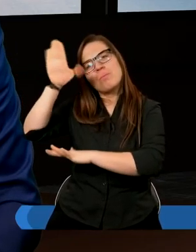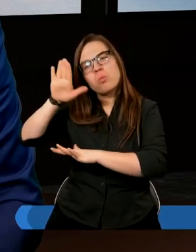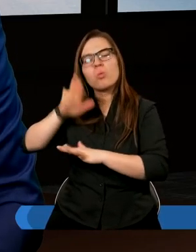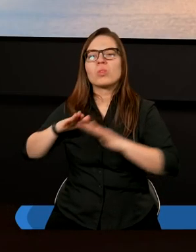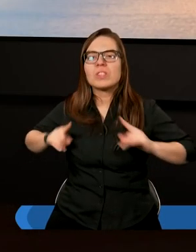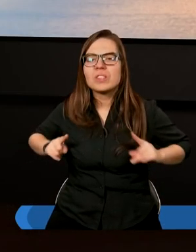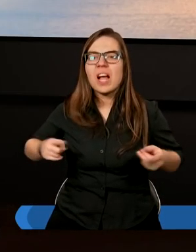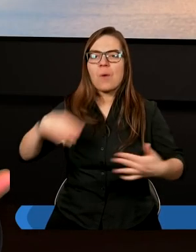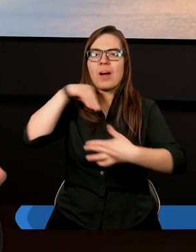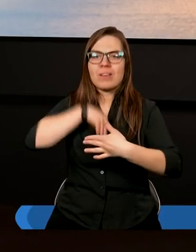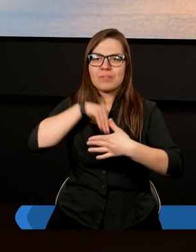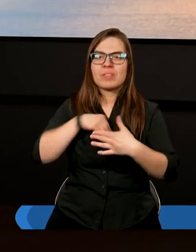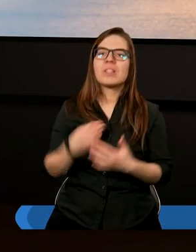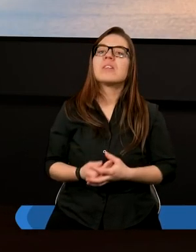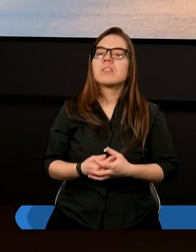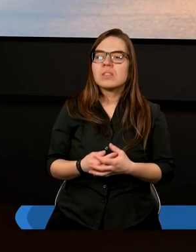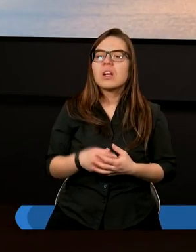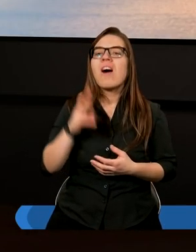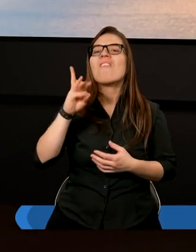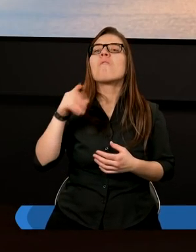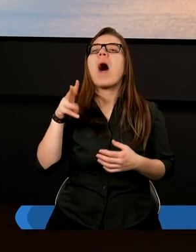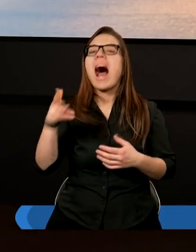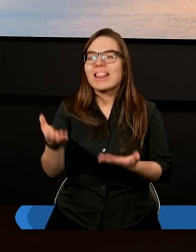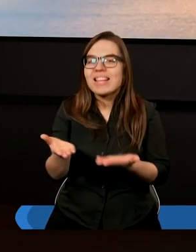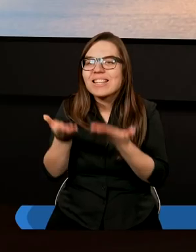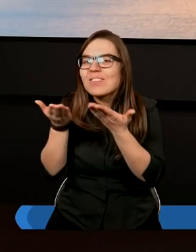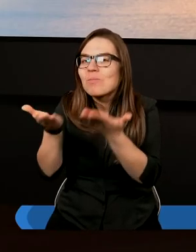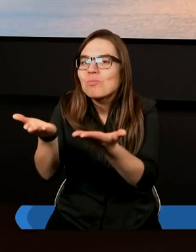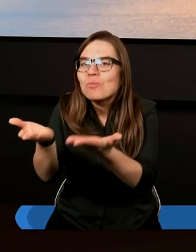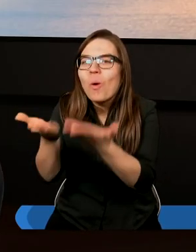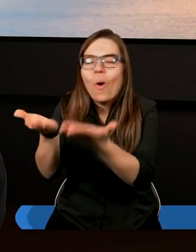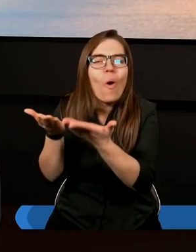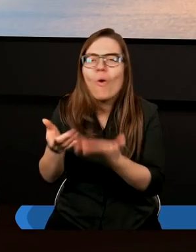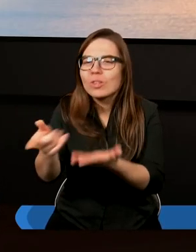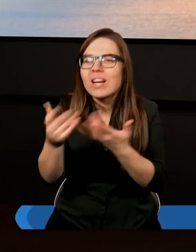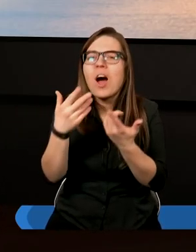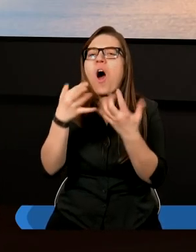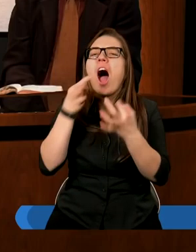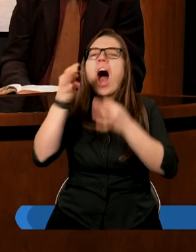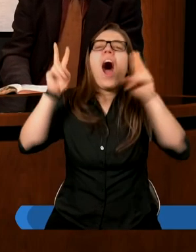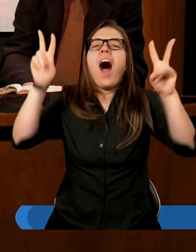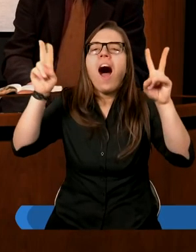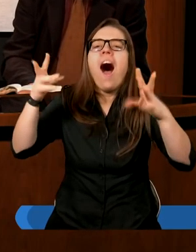rzeczywistość. Proszę Władysławie. Dziękuję bardzo. szacunkiem. Dziękuję.